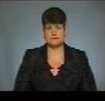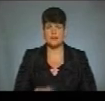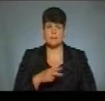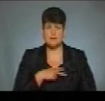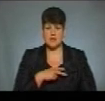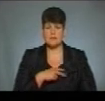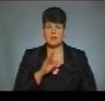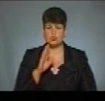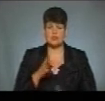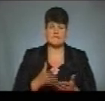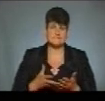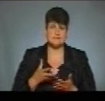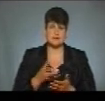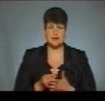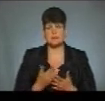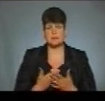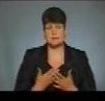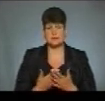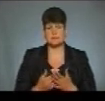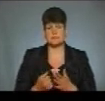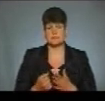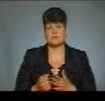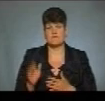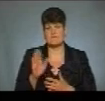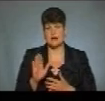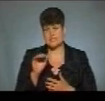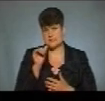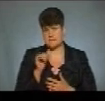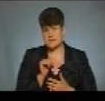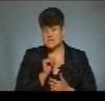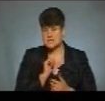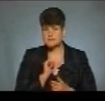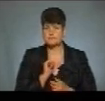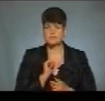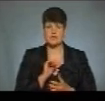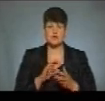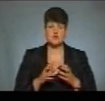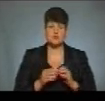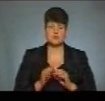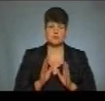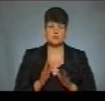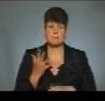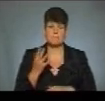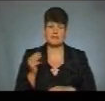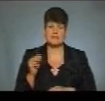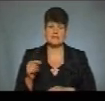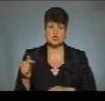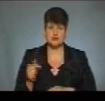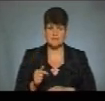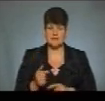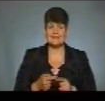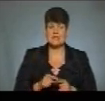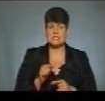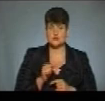буде виплачуватися приблизно до близько вересня місяця. Сума її становить 5 тисяч гривень. Для